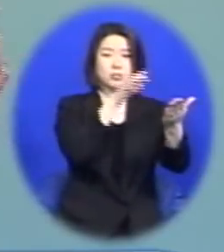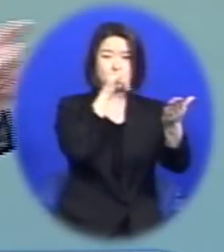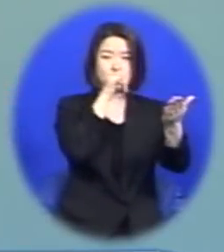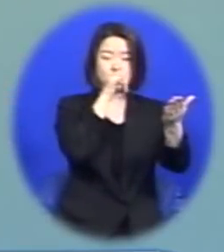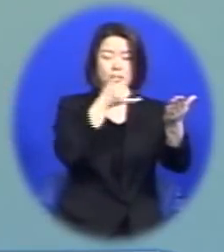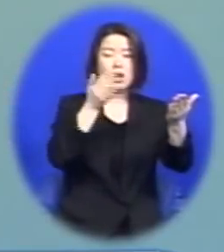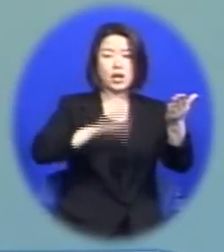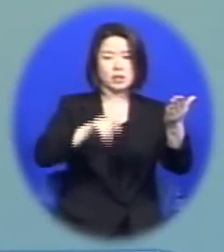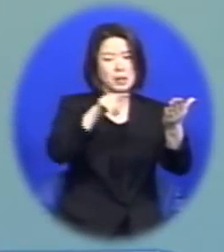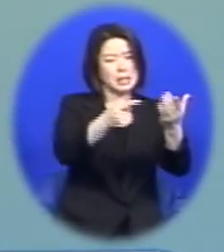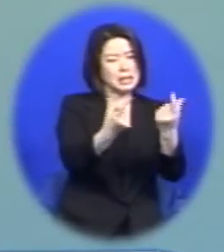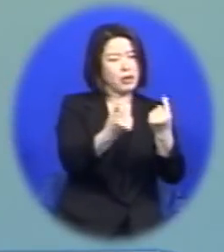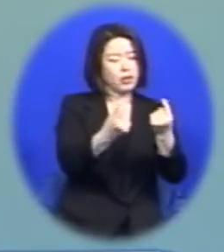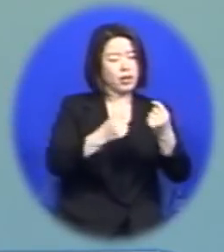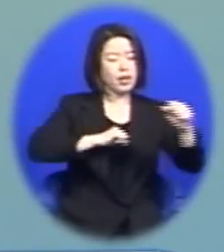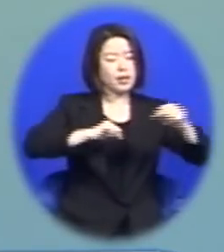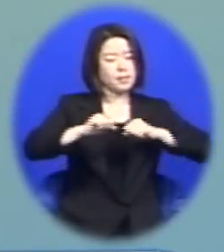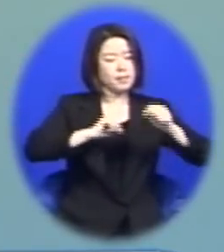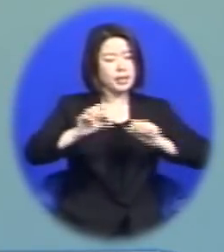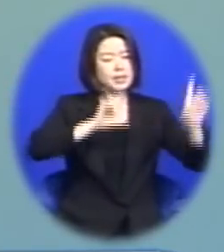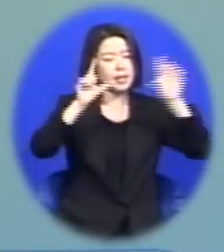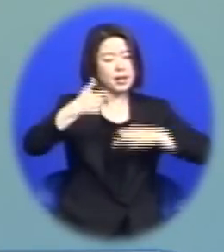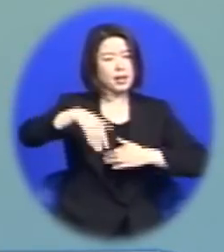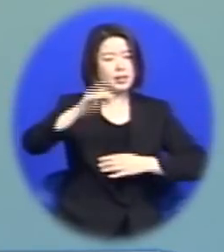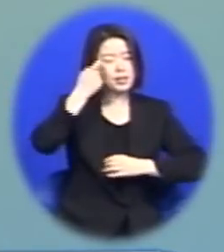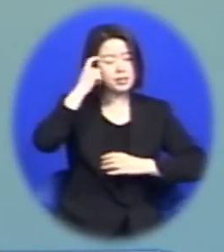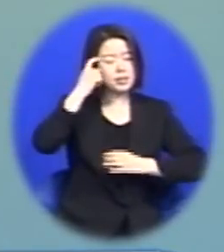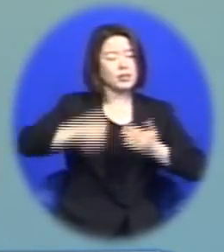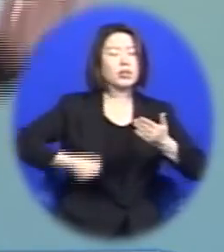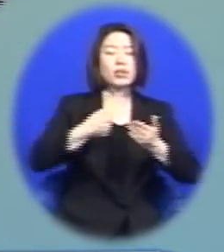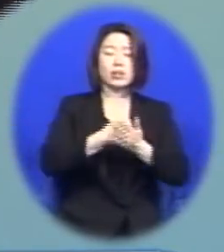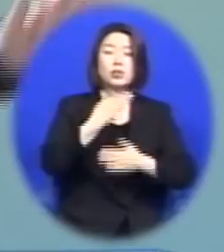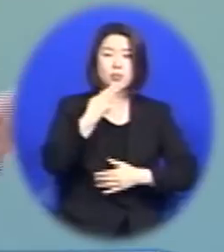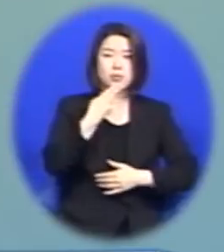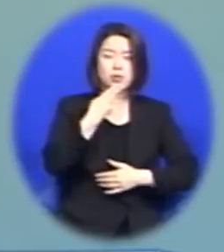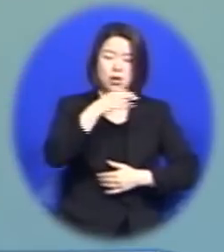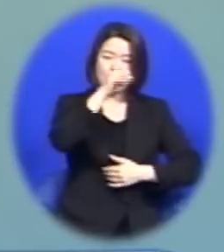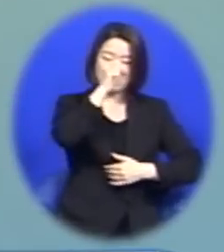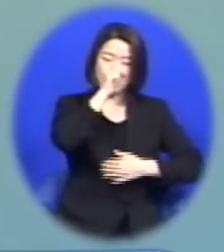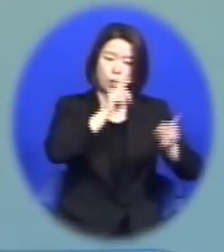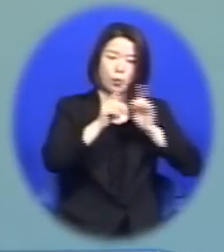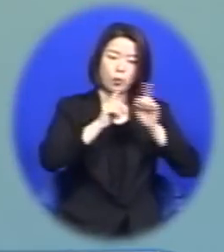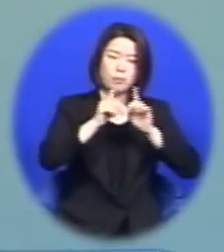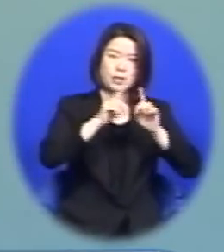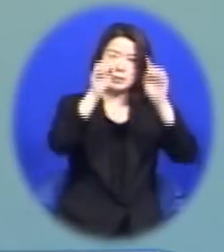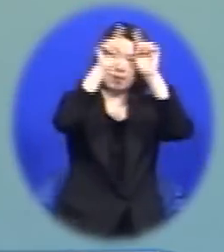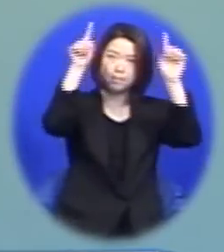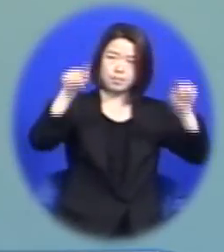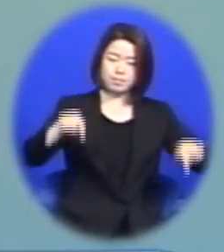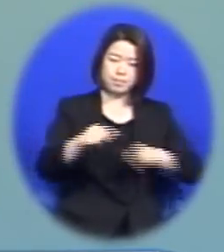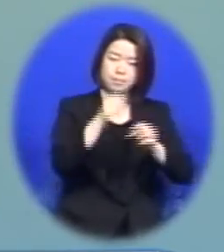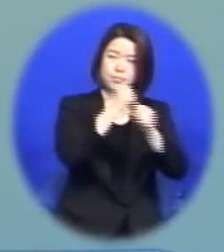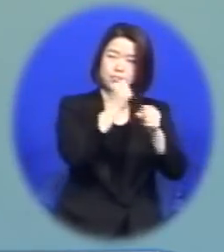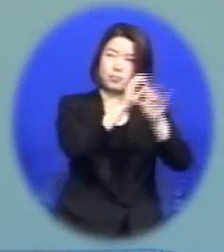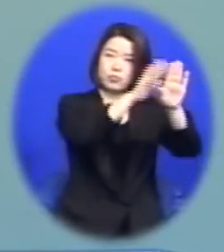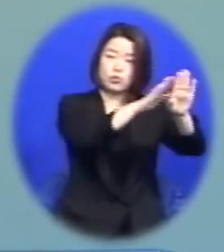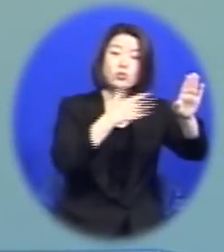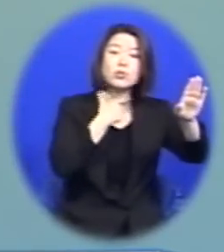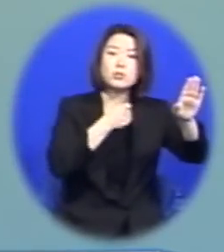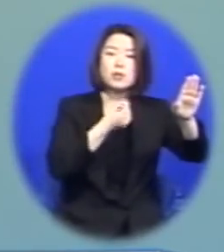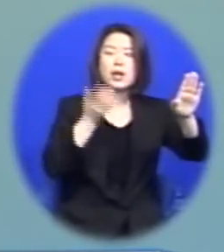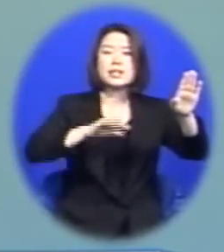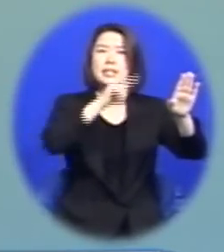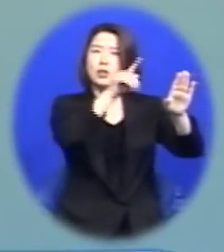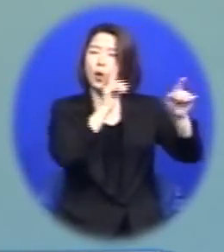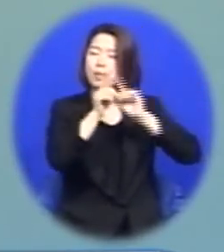되겠다고 생각을 안 하는 거예요 좋은 말씀이에요 액자로 걸어놓고 도 싶어요 근데 그 말씀대로 살려고 내 생각